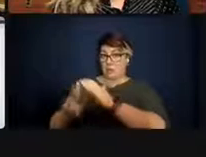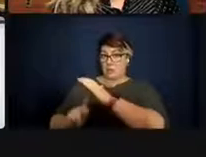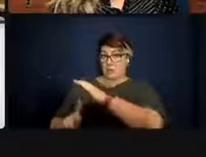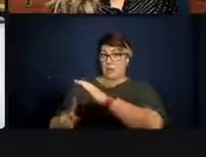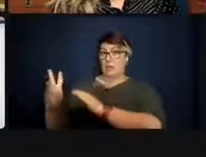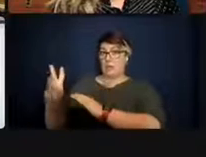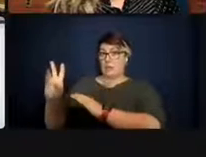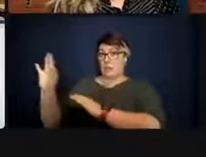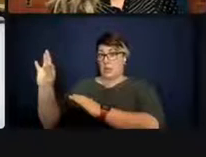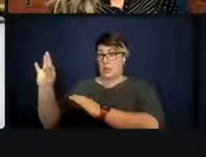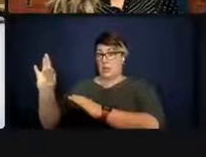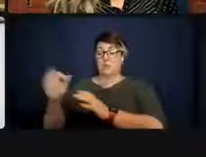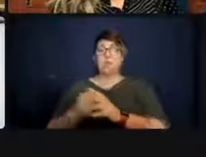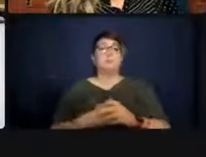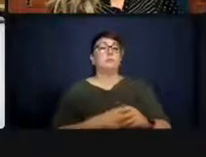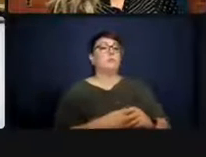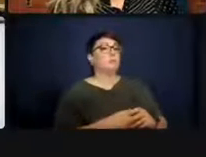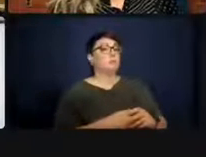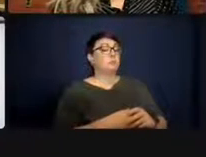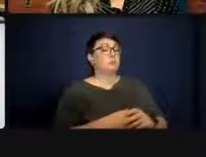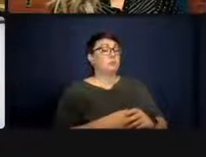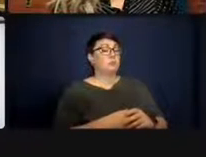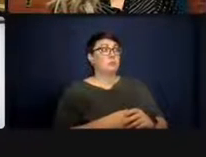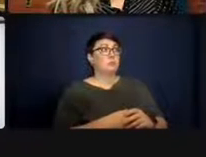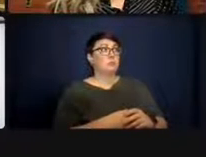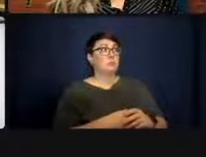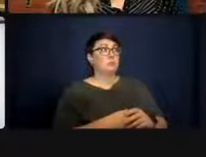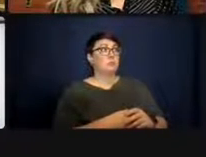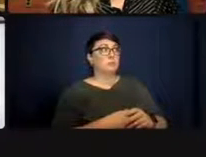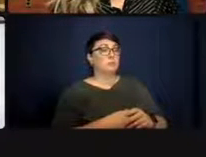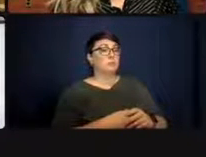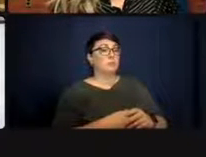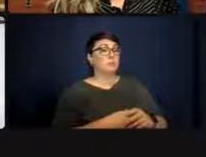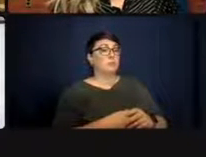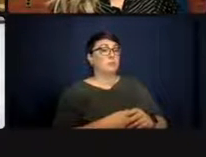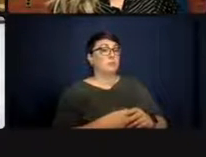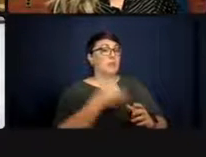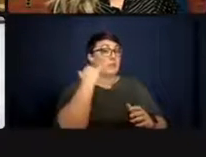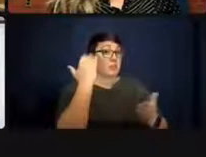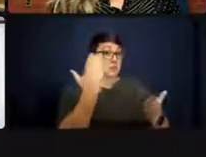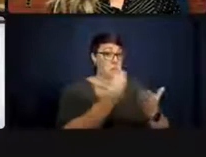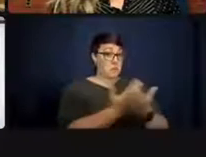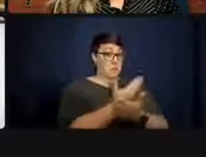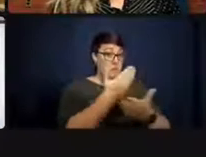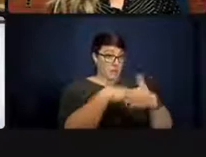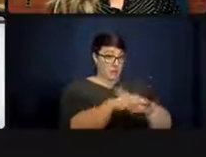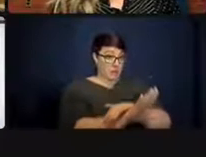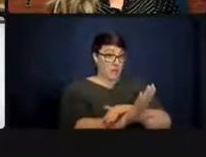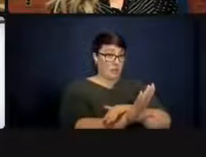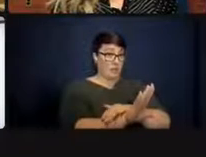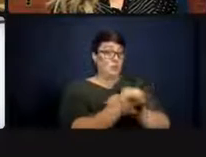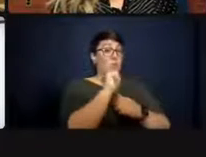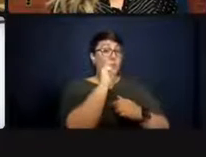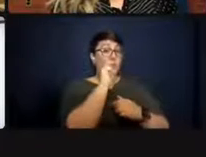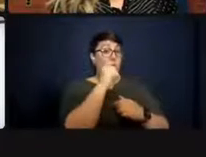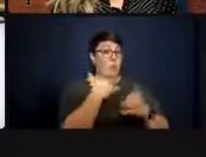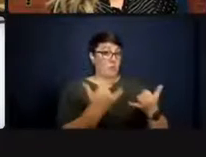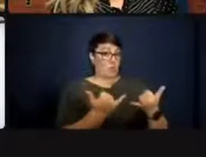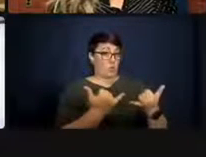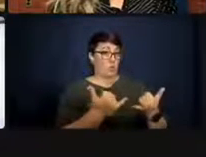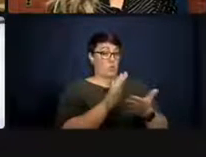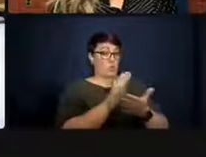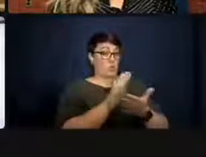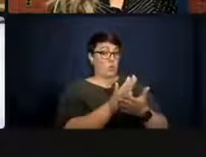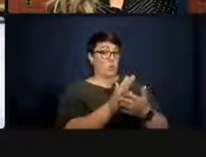نعم، هذا صحيح. إذا كان لدينا طلاب جدد، نعم، ينطبق عليهم هذا